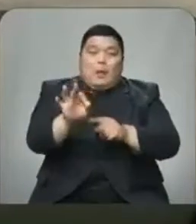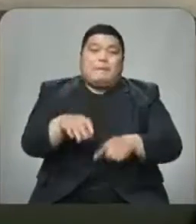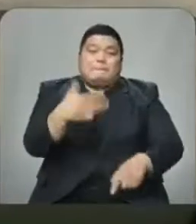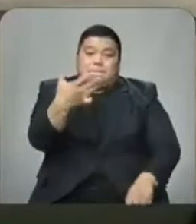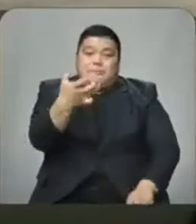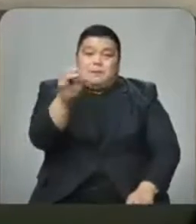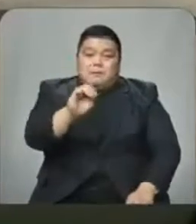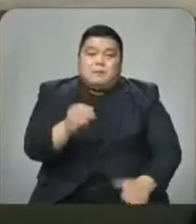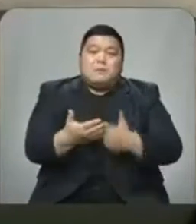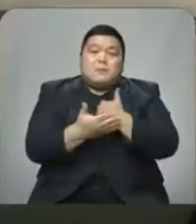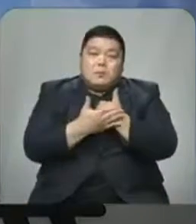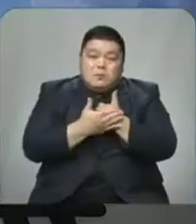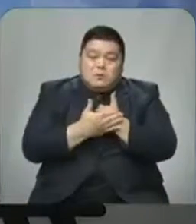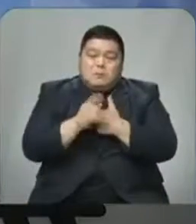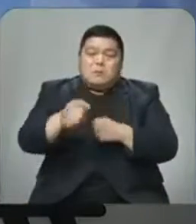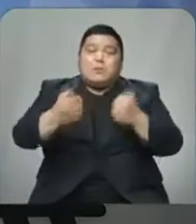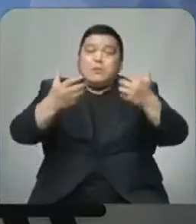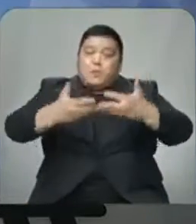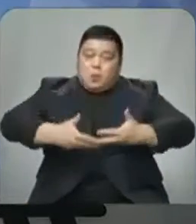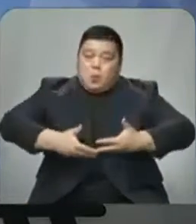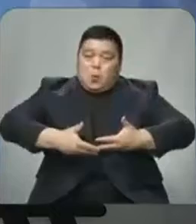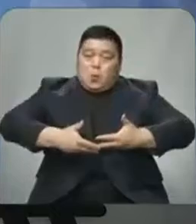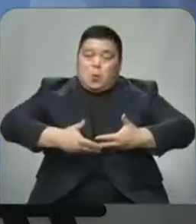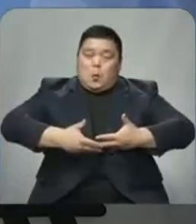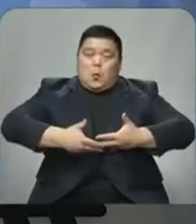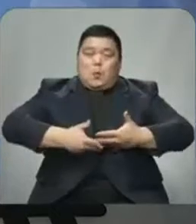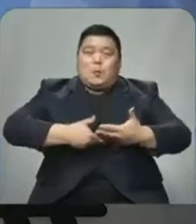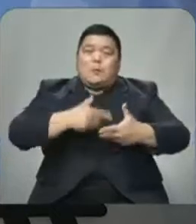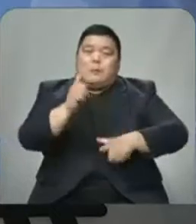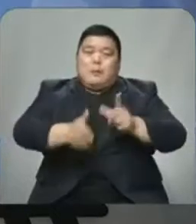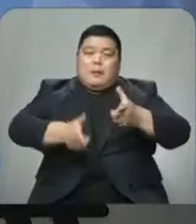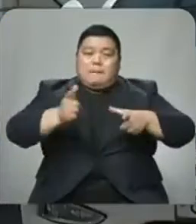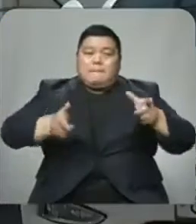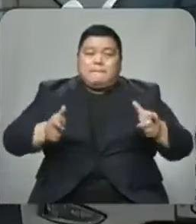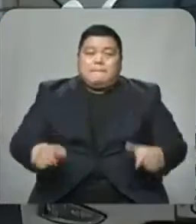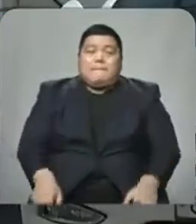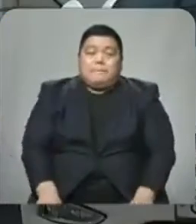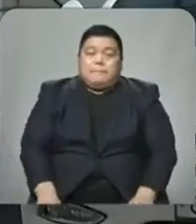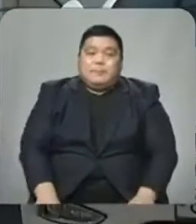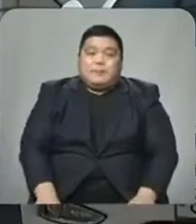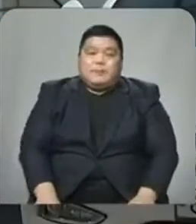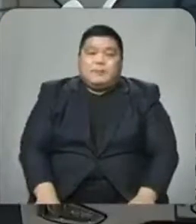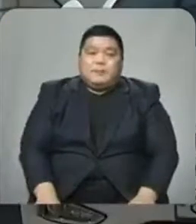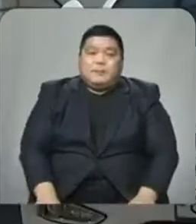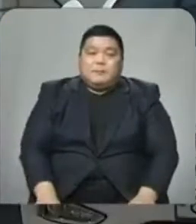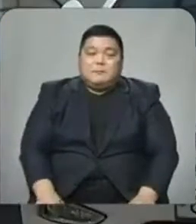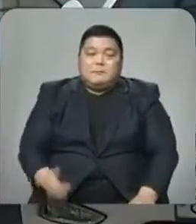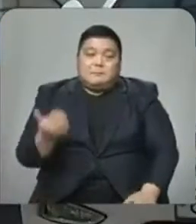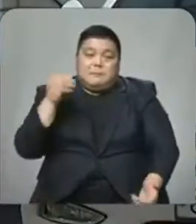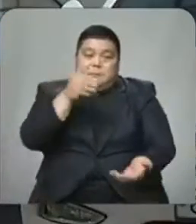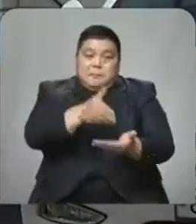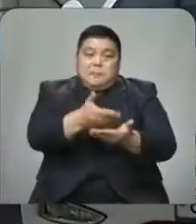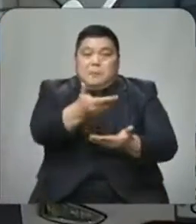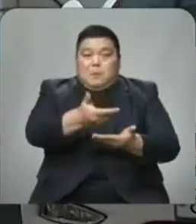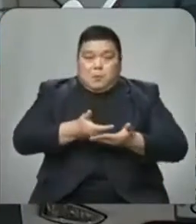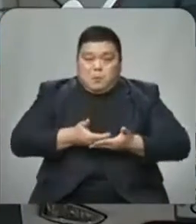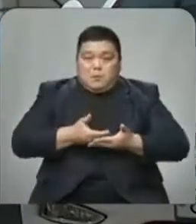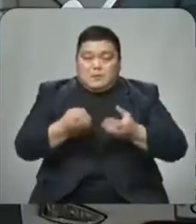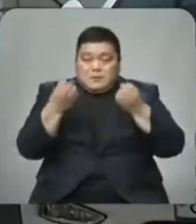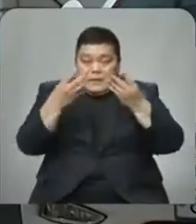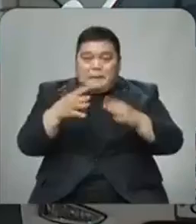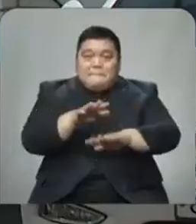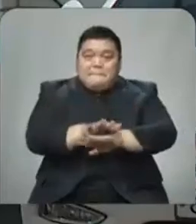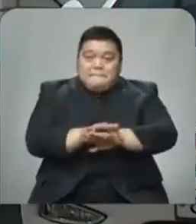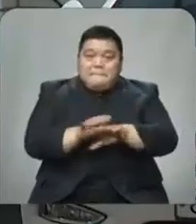사업이 시작됐지만 모든 농가가 지원을 받을 수 있는 건 아닙니다. 귀농이나 신규 농업인들 아니면 이게 재배 면적이